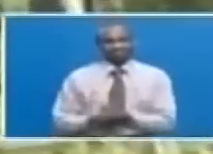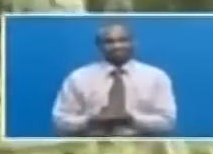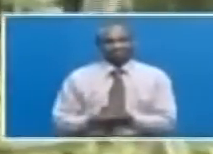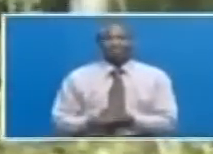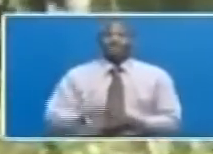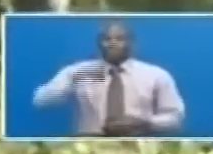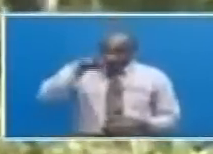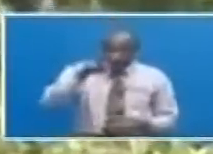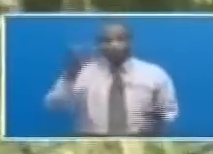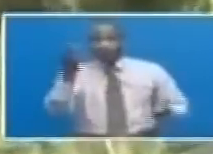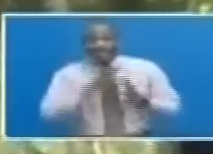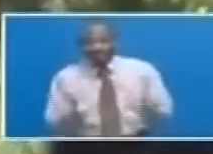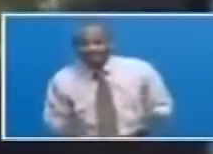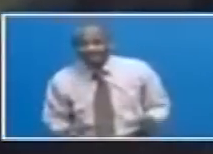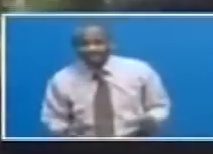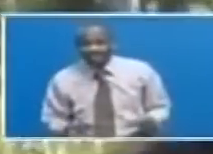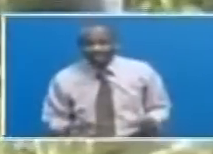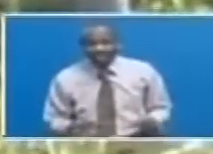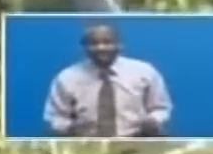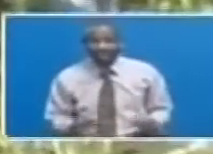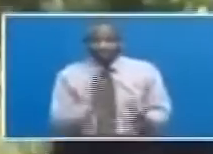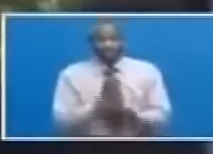Ni wewe si wewe,